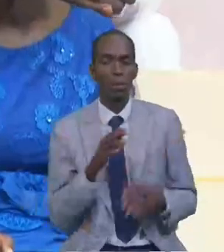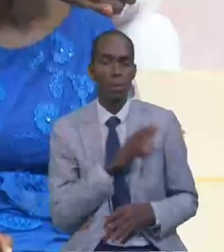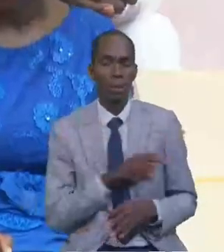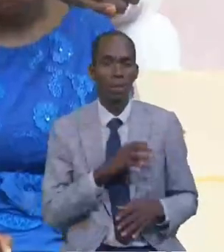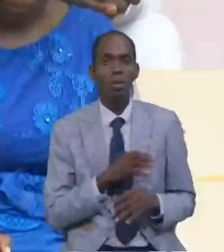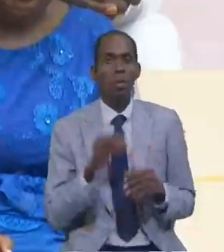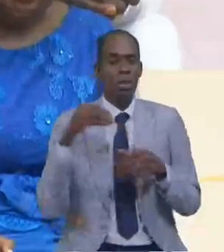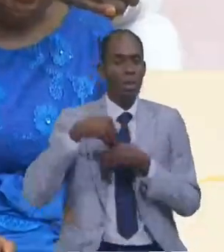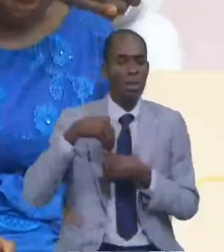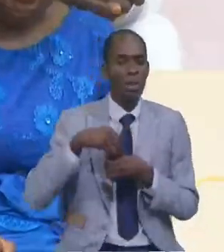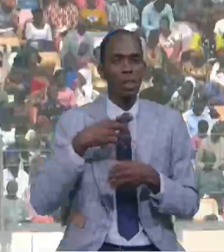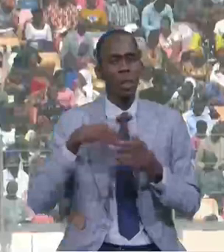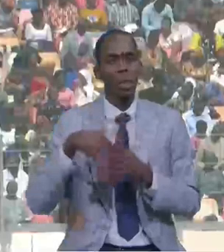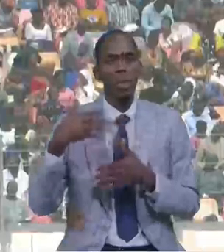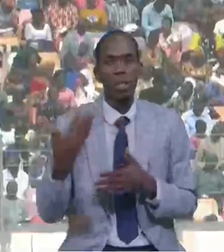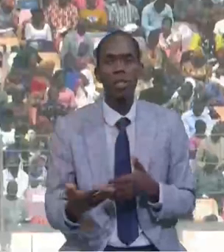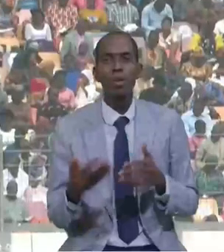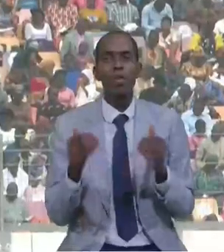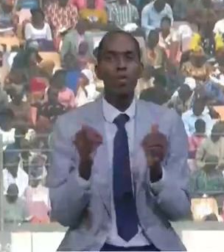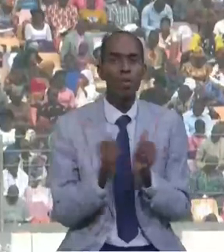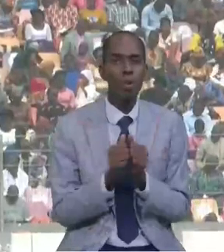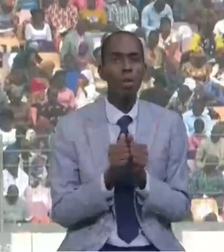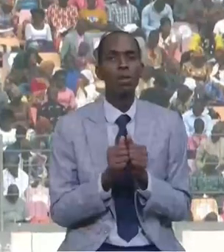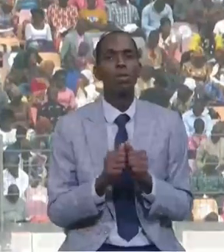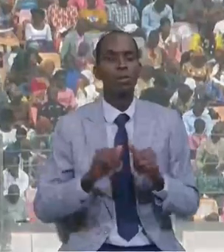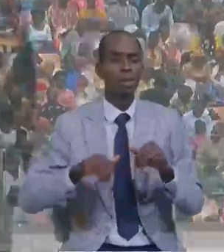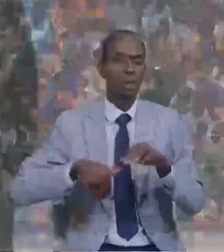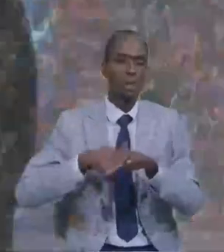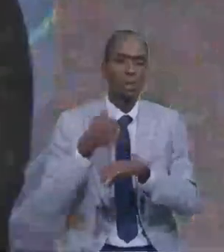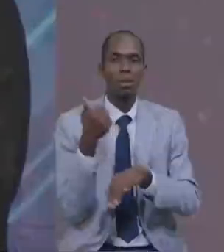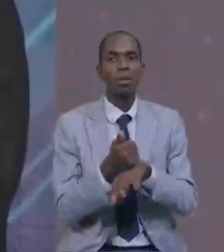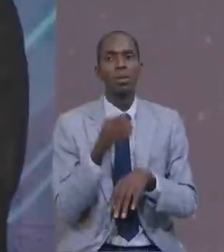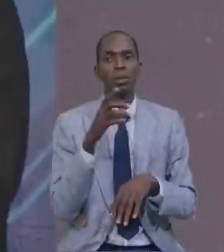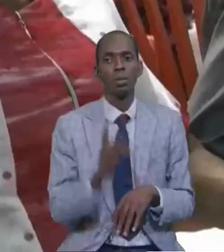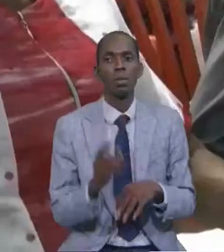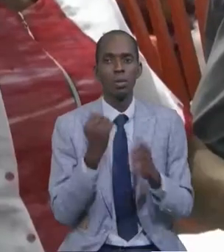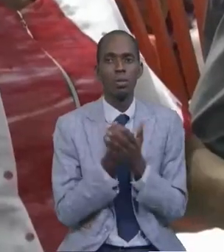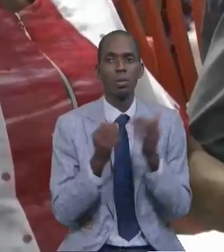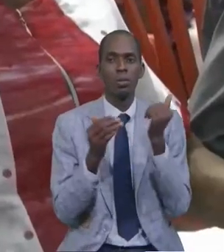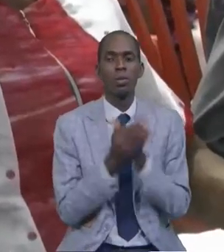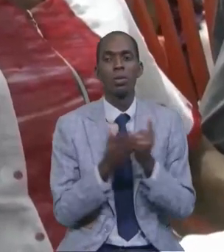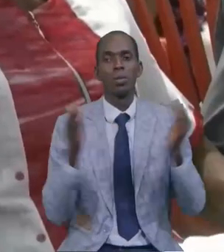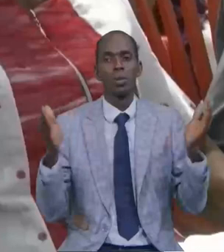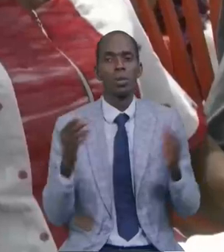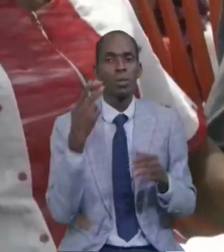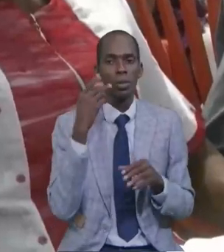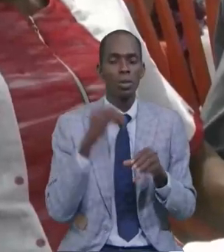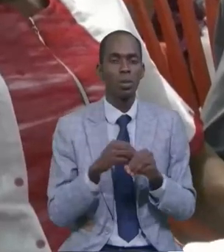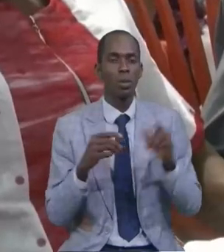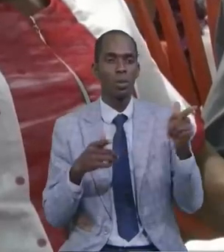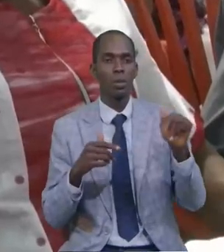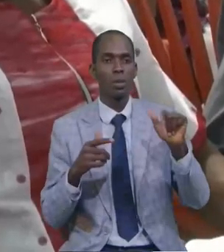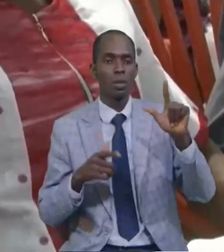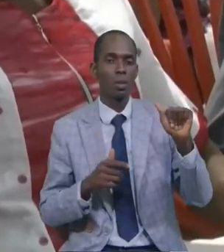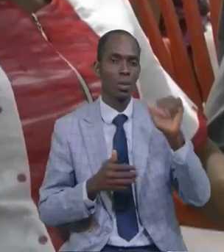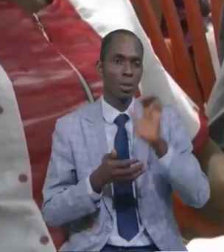crucifixion affirmée. Galates chapitre 2, verset 20. Galates 2, verset 20.